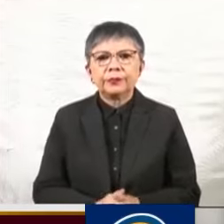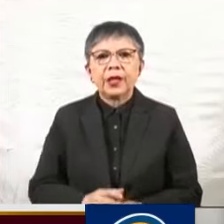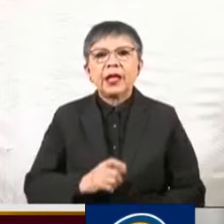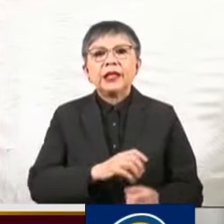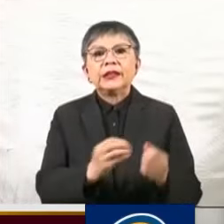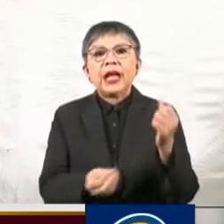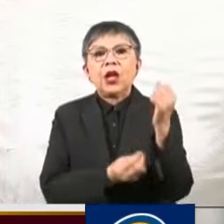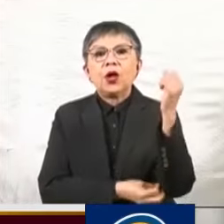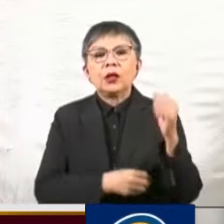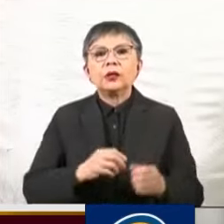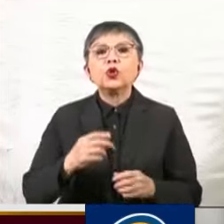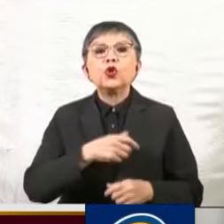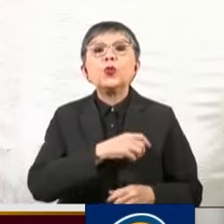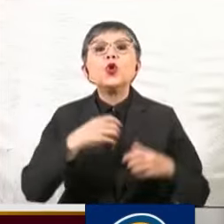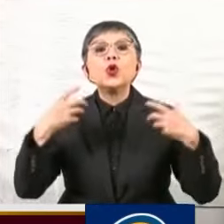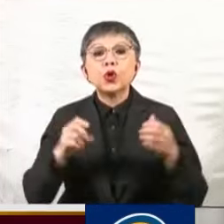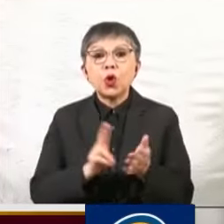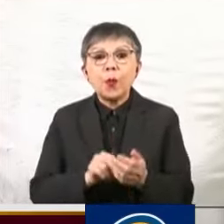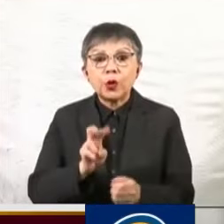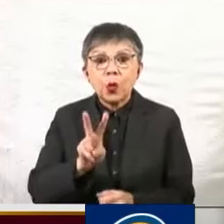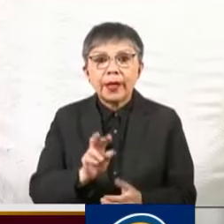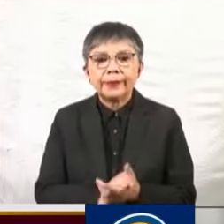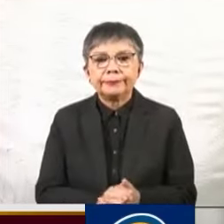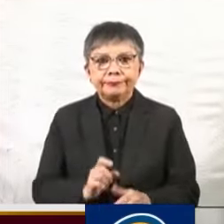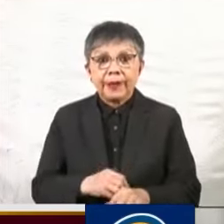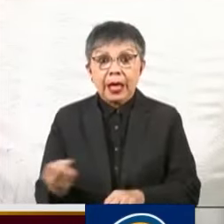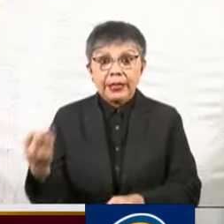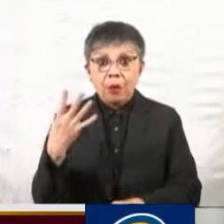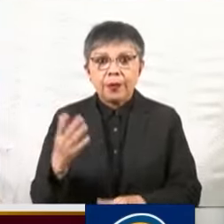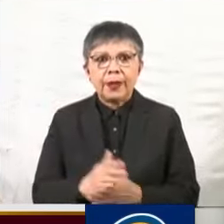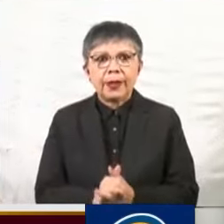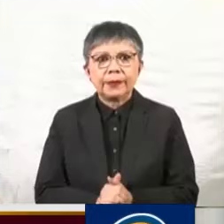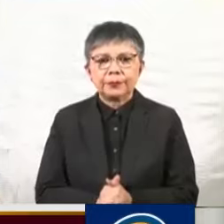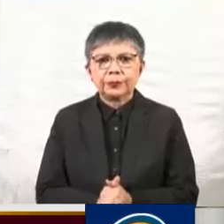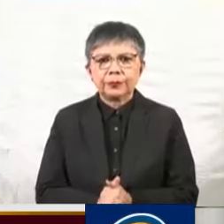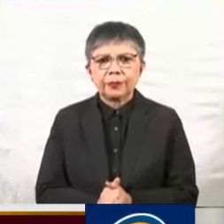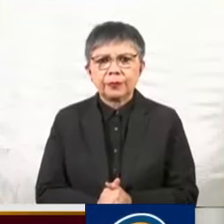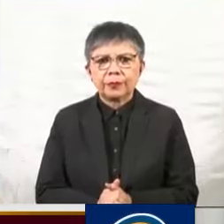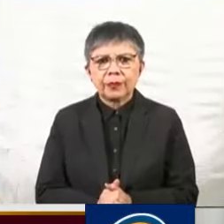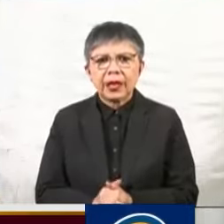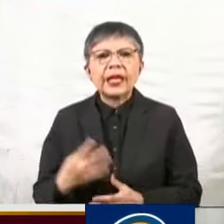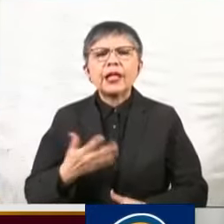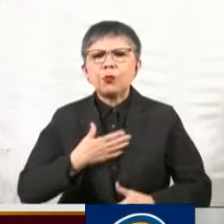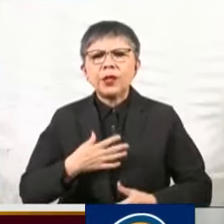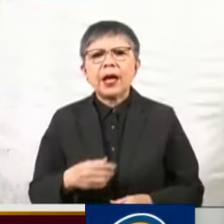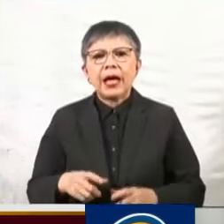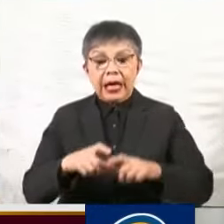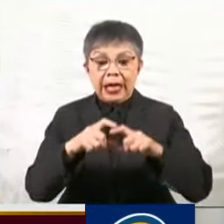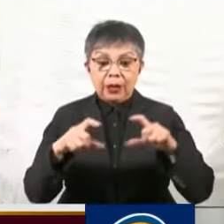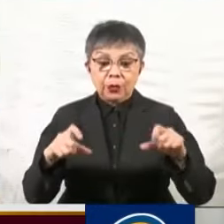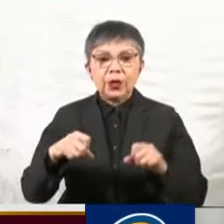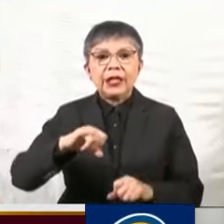gubernur nomor urut du memberikan respons dalam waktu 1 menit sejak Berbicara baik kita juga memiliki kartu yang